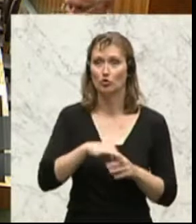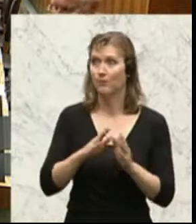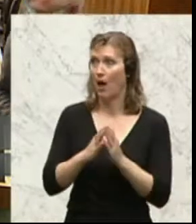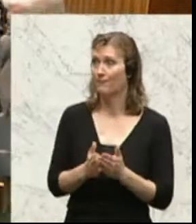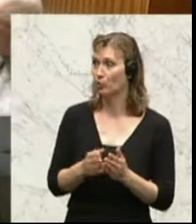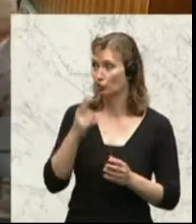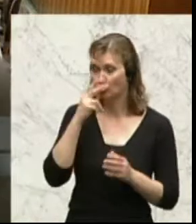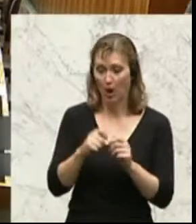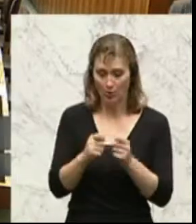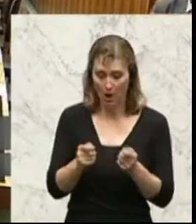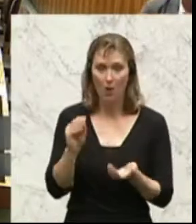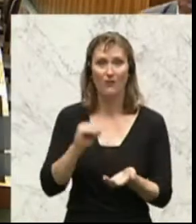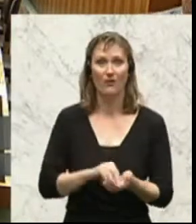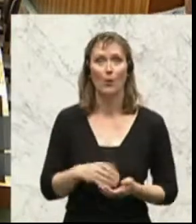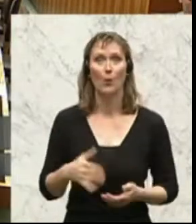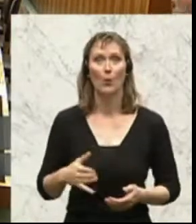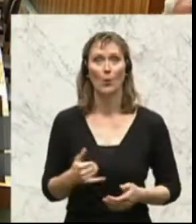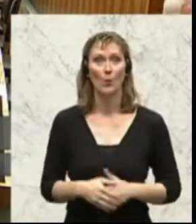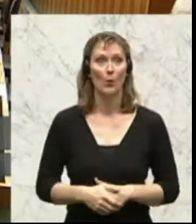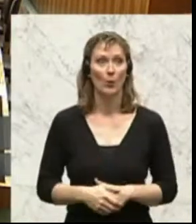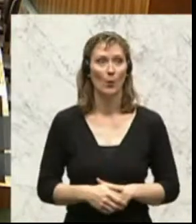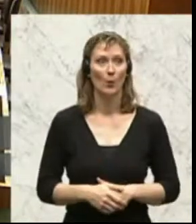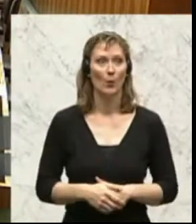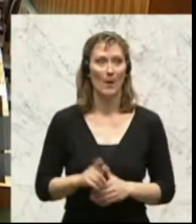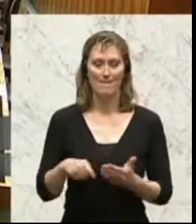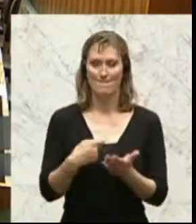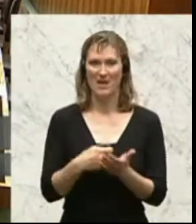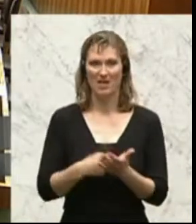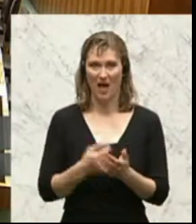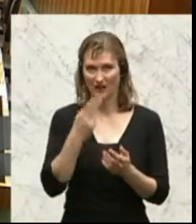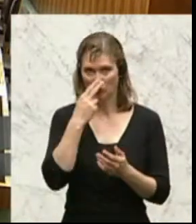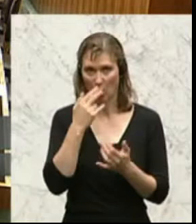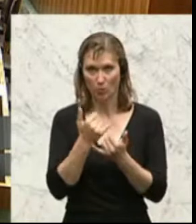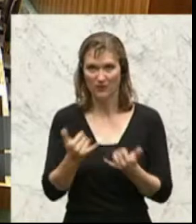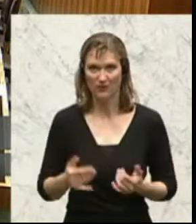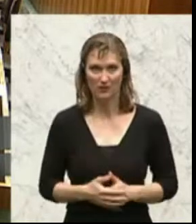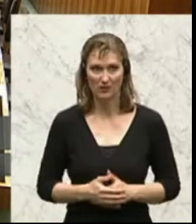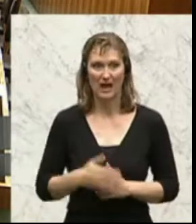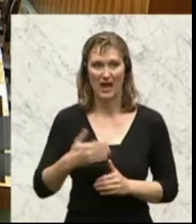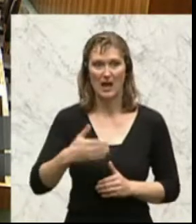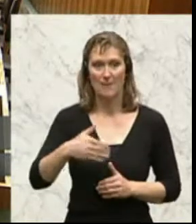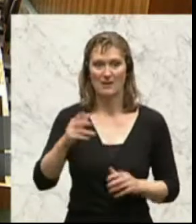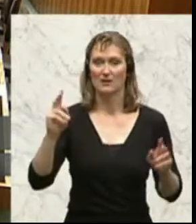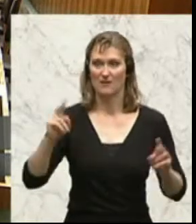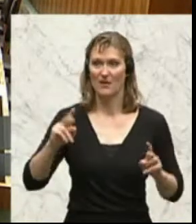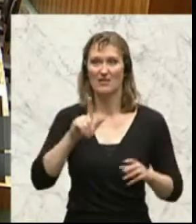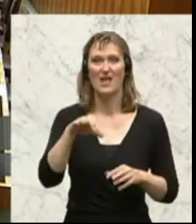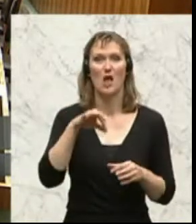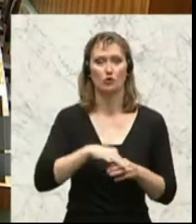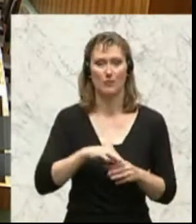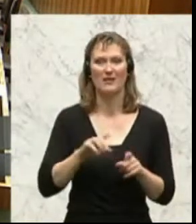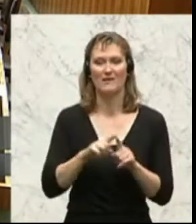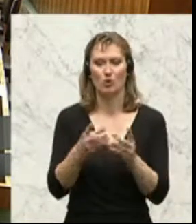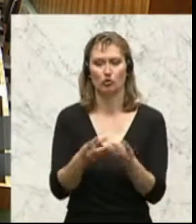sehen, wie die Beträge da ausschauen in regelmäßigen Abständen. Sie werden Ihr Erspartes dahinschmelzen